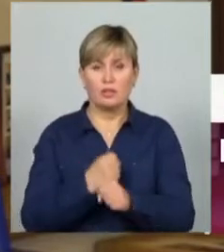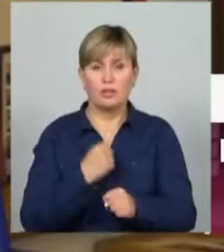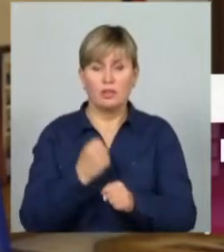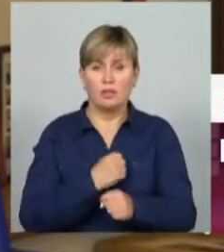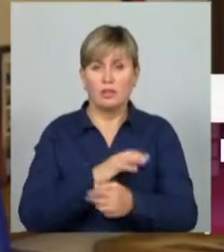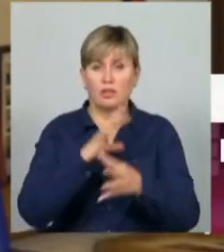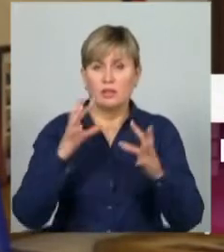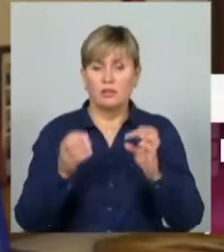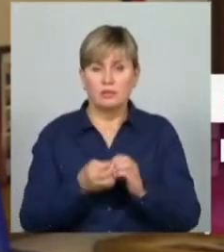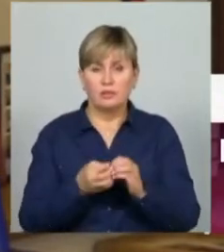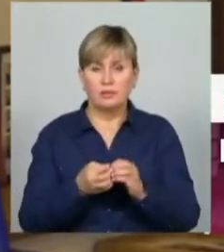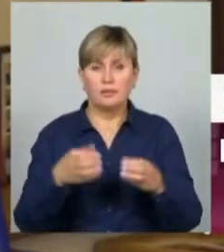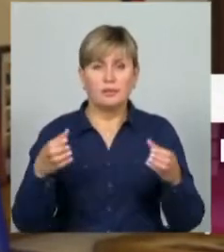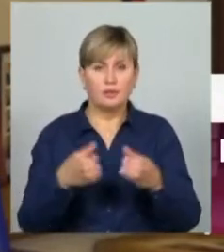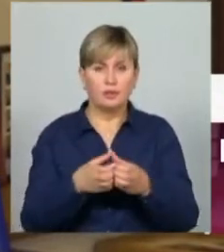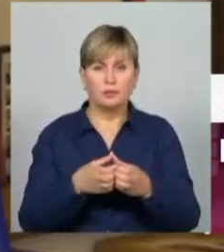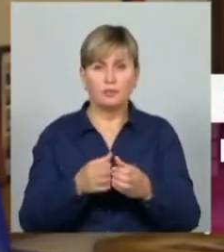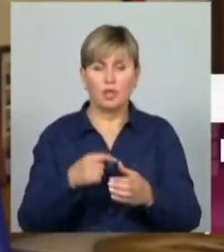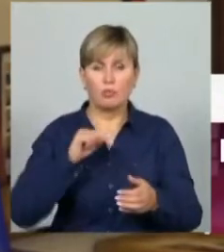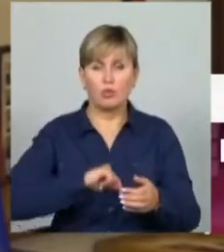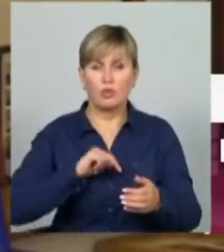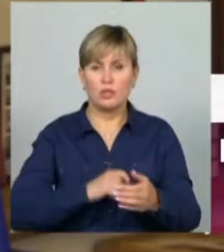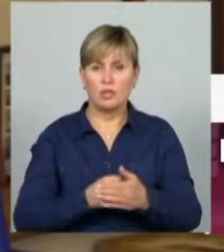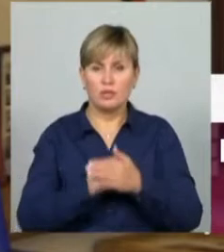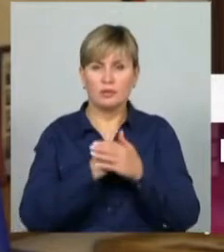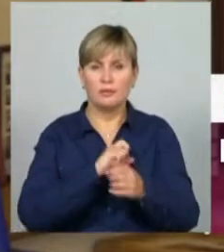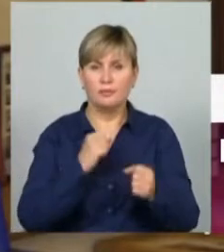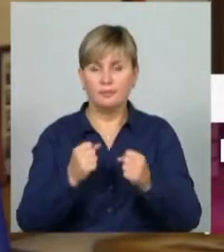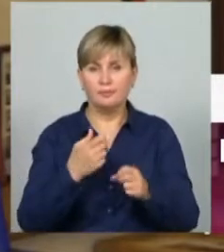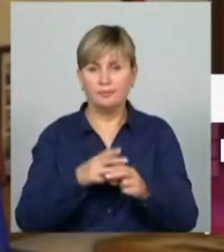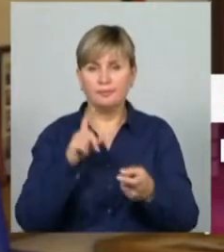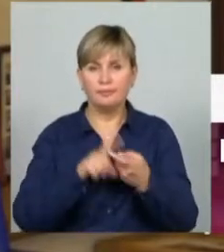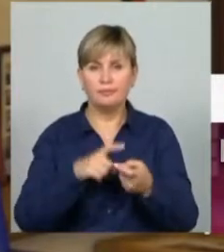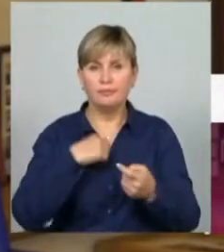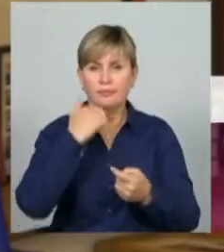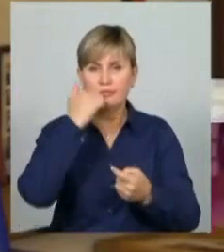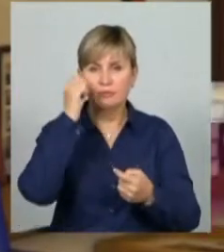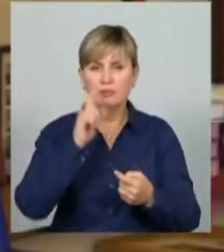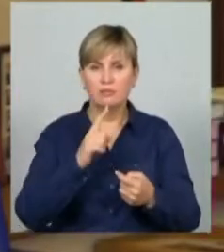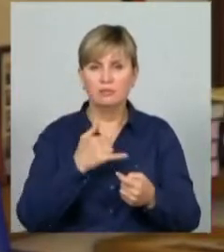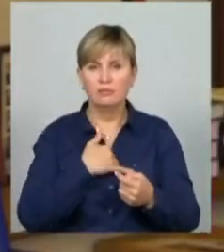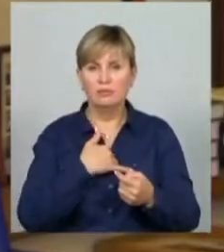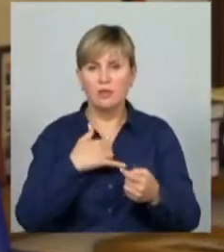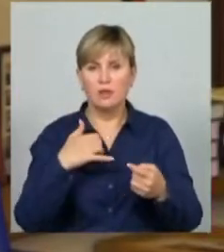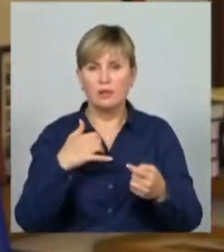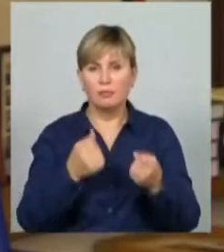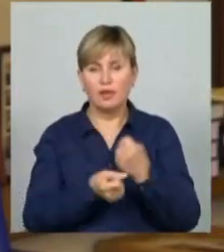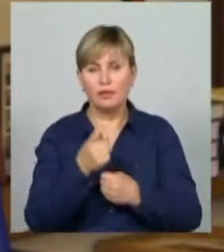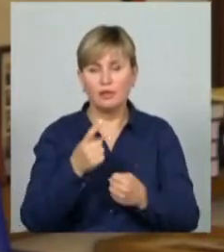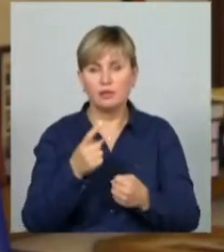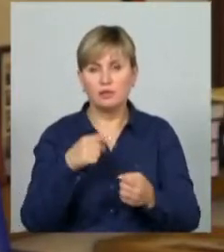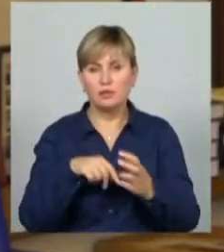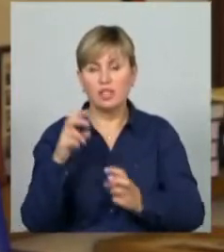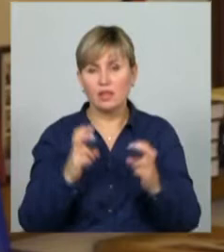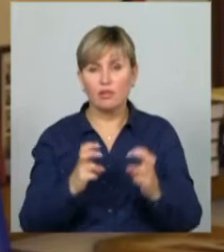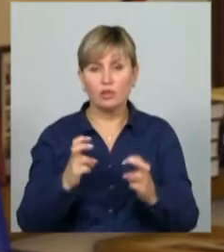целым коллективный иммунитет. В этой связи я благодарен тому, что у нас откликнулось провести на